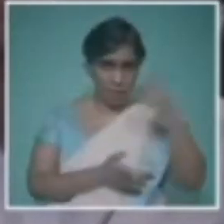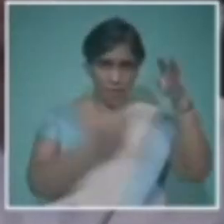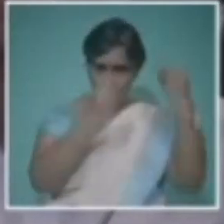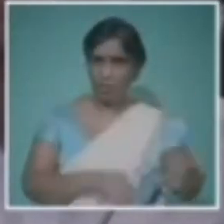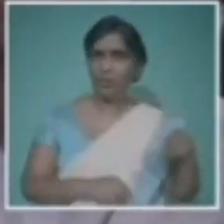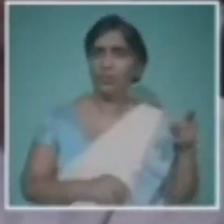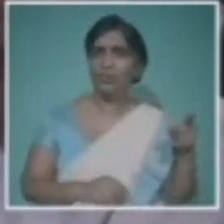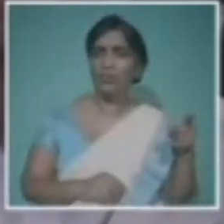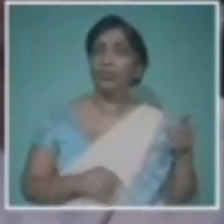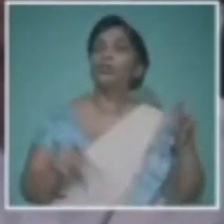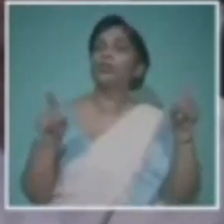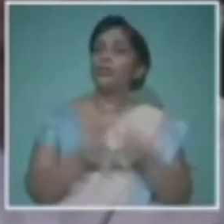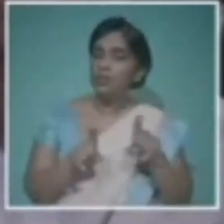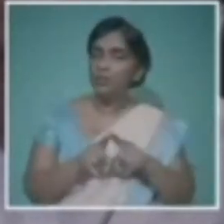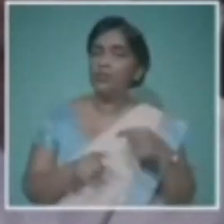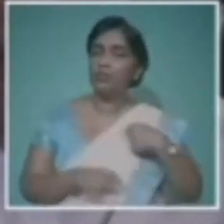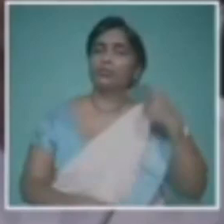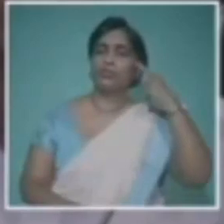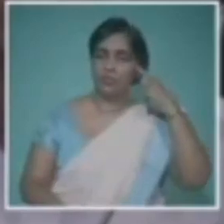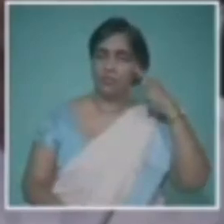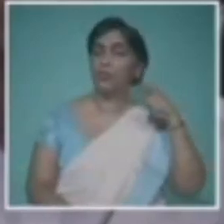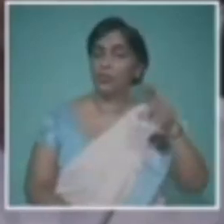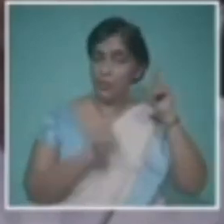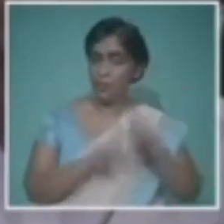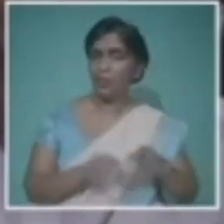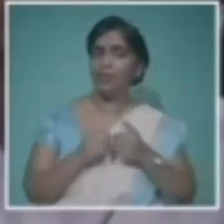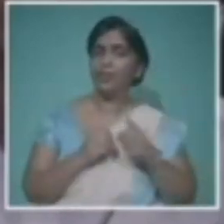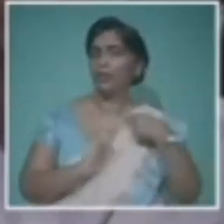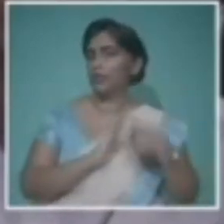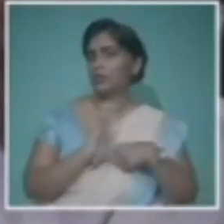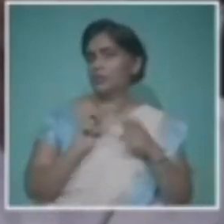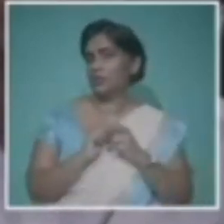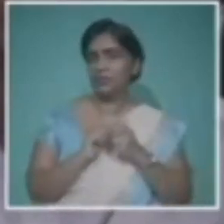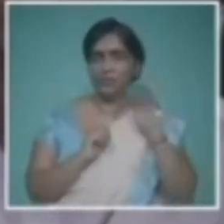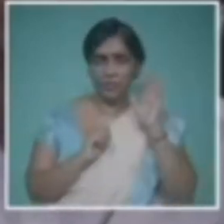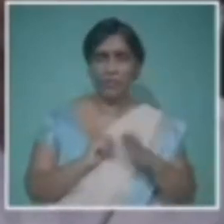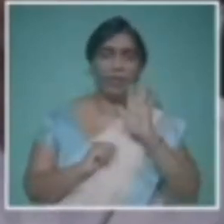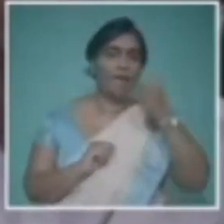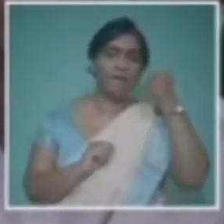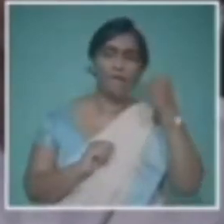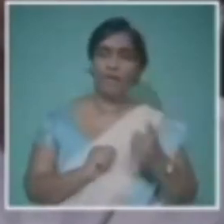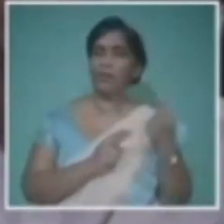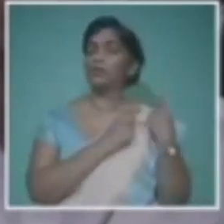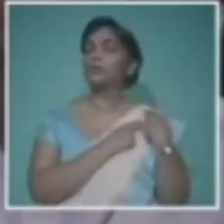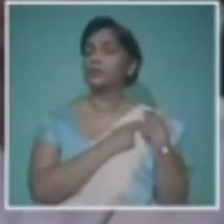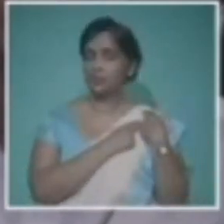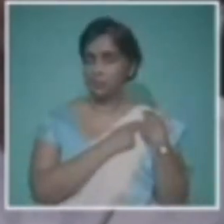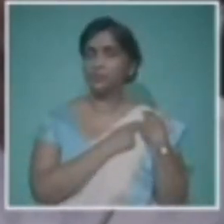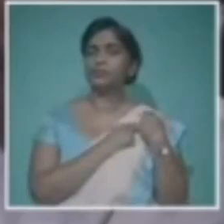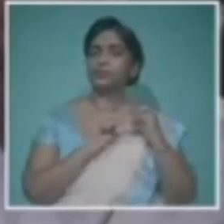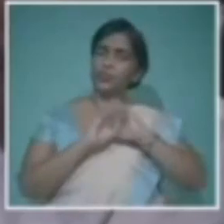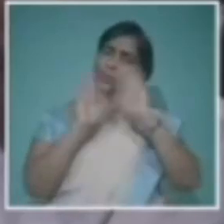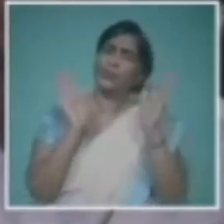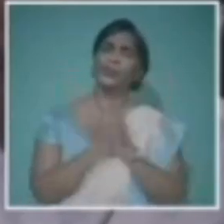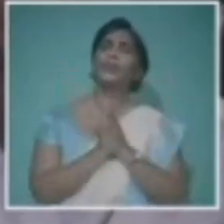බංකොලොත්. ඒ නිසා මම හිතනවා මෙවැනි තත්ත්වයක් රටේ ඇති වුණාම වැදගත් වගකීම තමයි සියලු